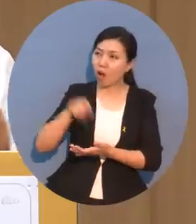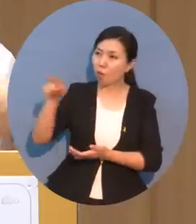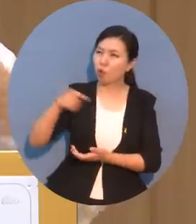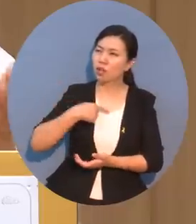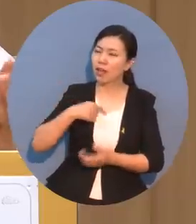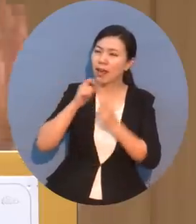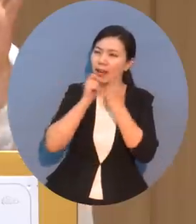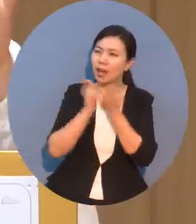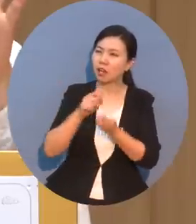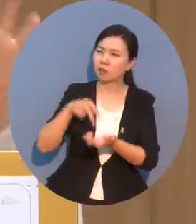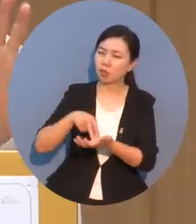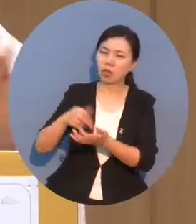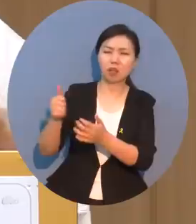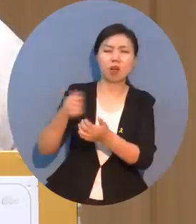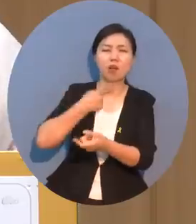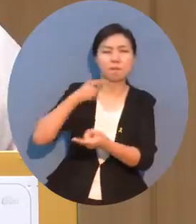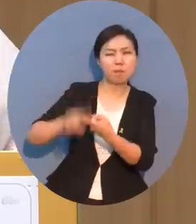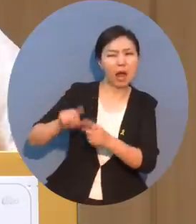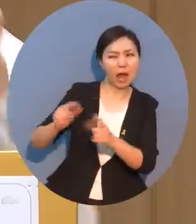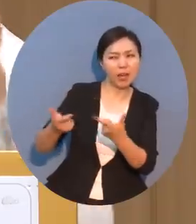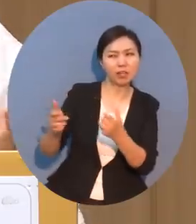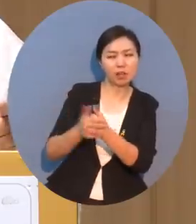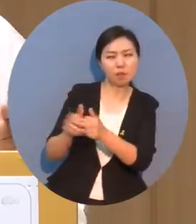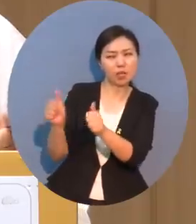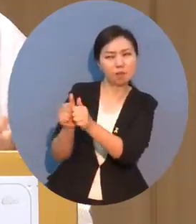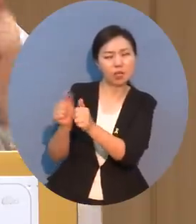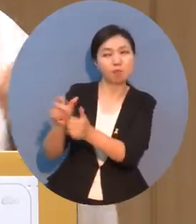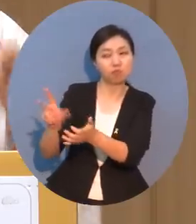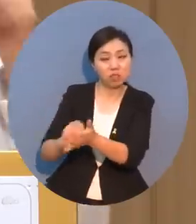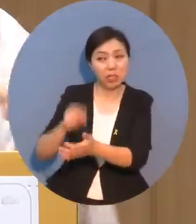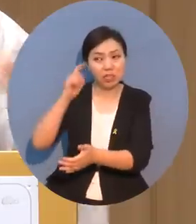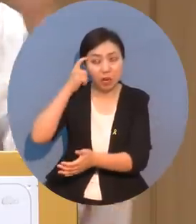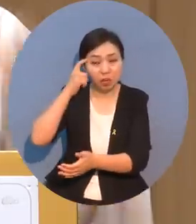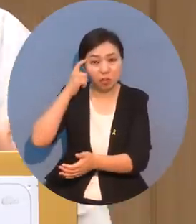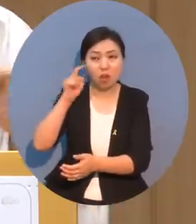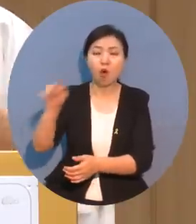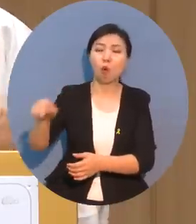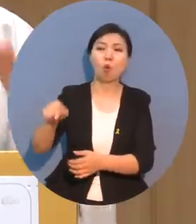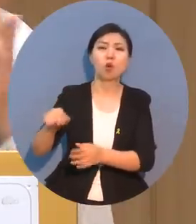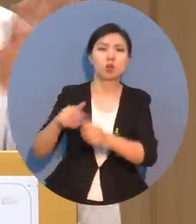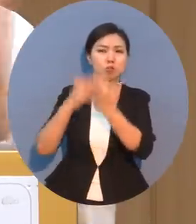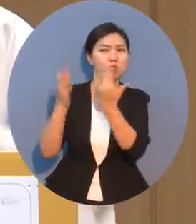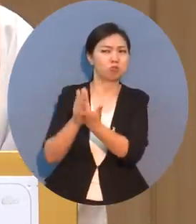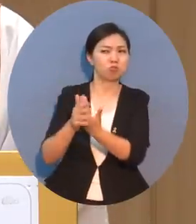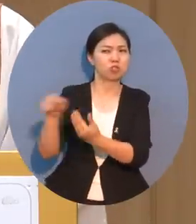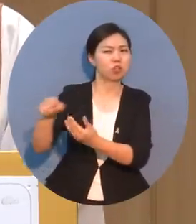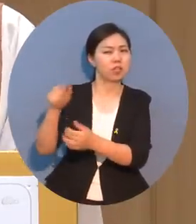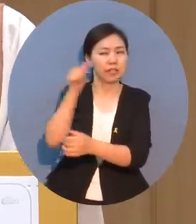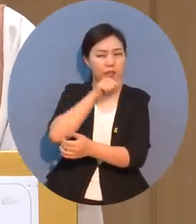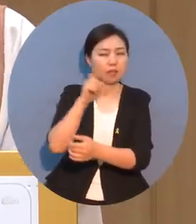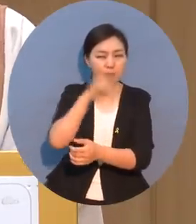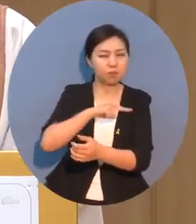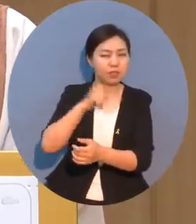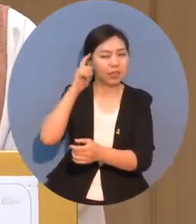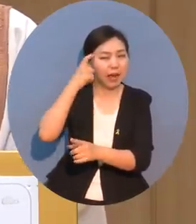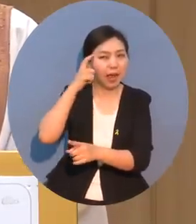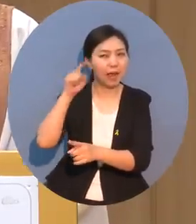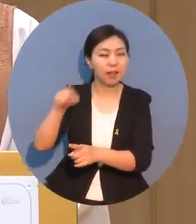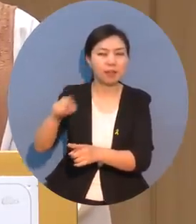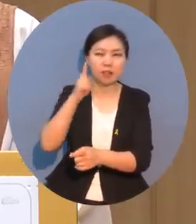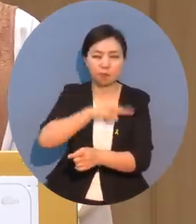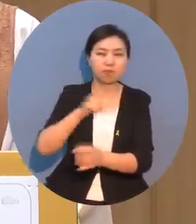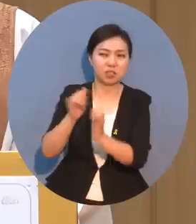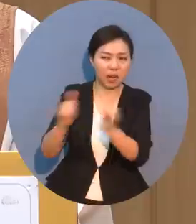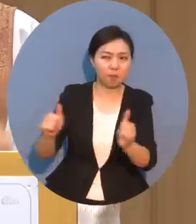보기에, 내 마음에 안 들어서 이 남자가 좀 문제 있는데, 이 남자가 객관적으로 나쁜 놈이다. 이러면 그거는 파란색이다. 이런